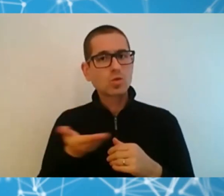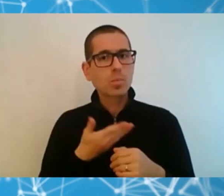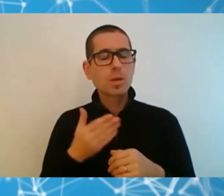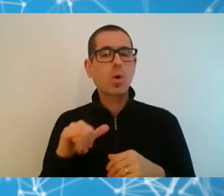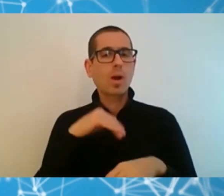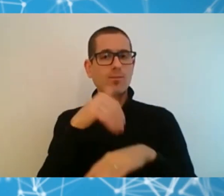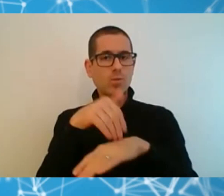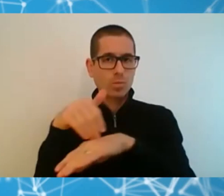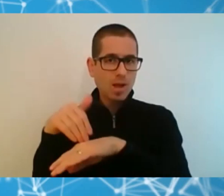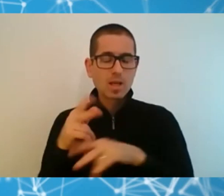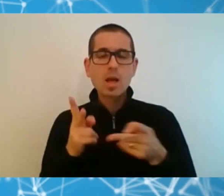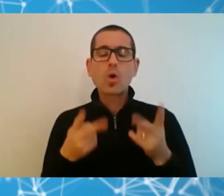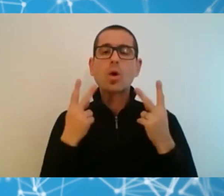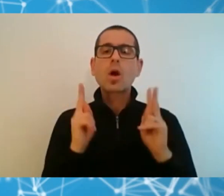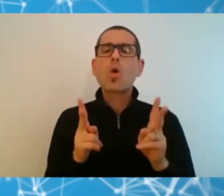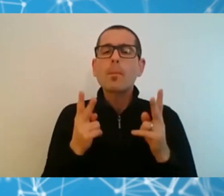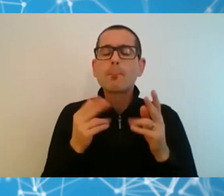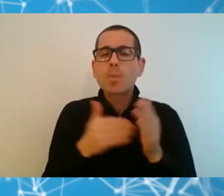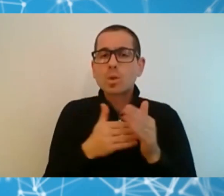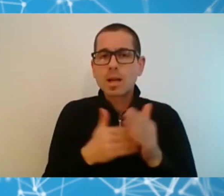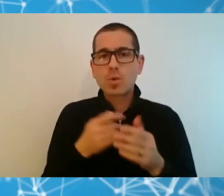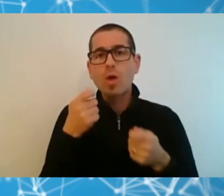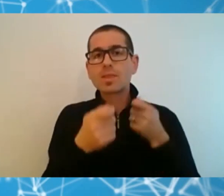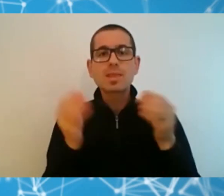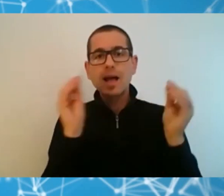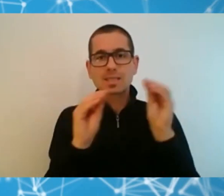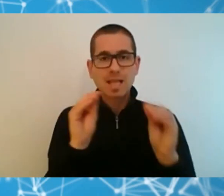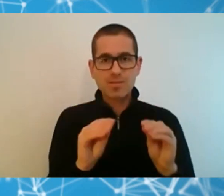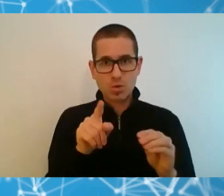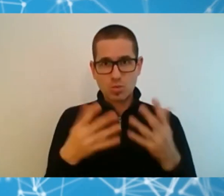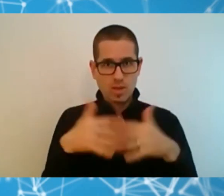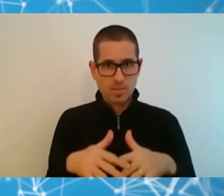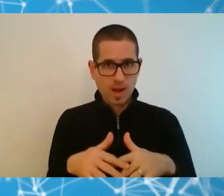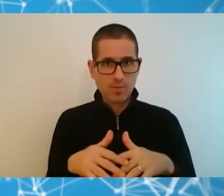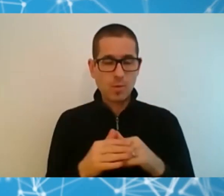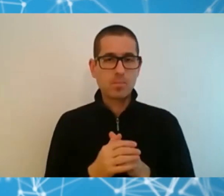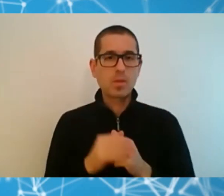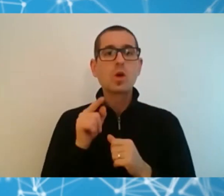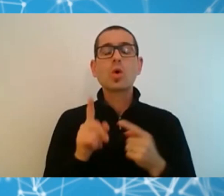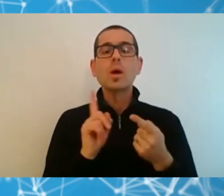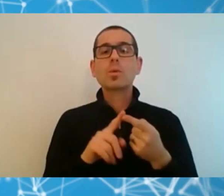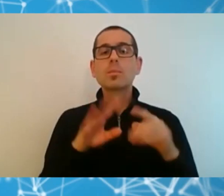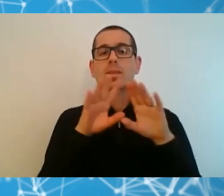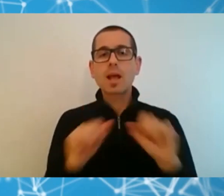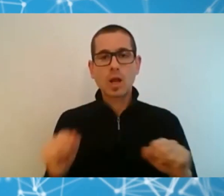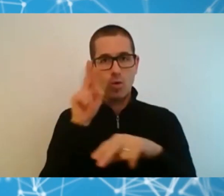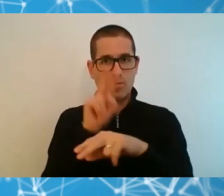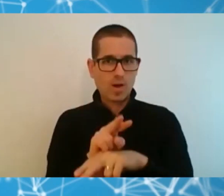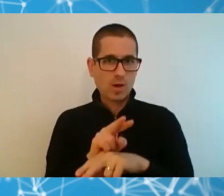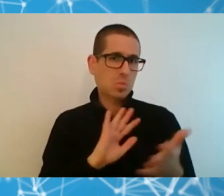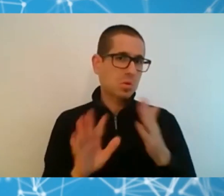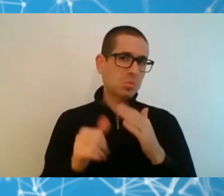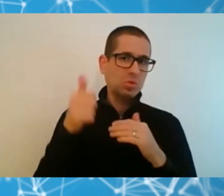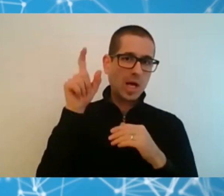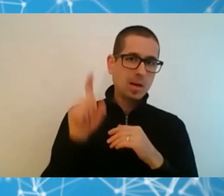informacije, kako je treba nastaviti to napravo. To pravzaprav je potem narejeno ravno približno 1 mesec